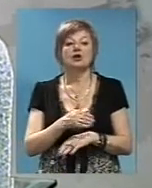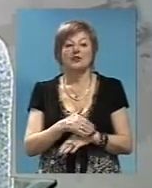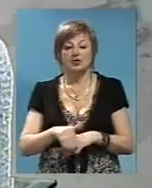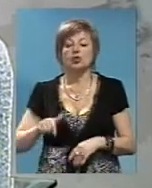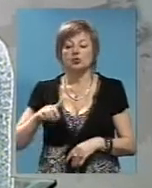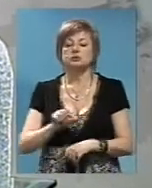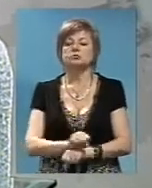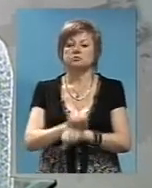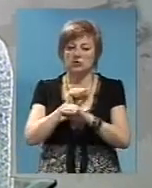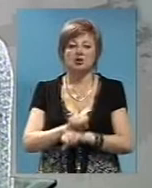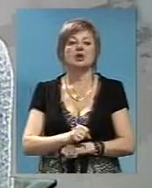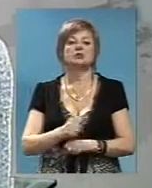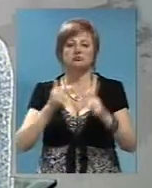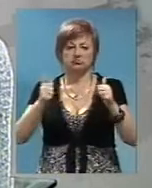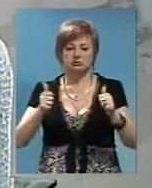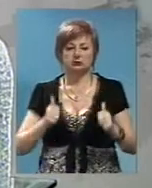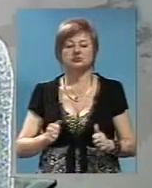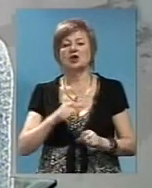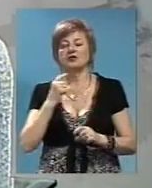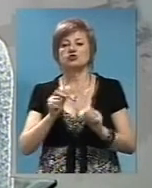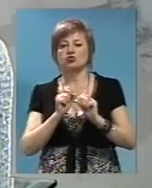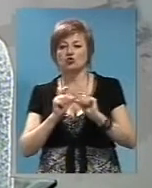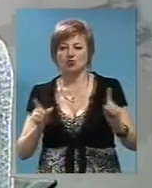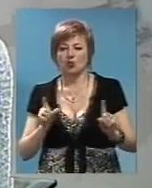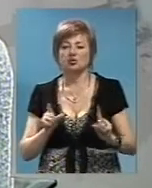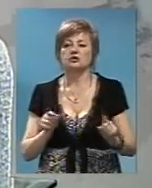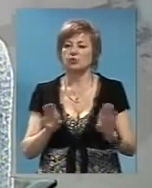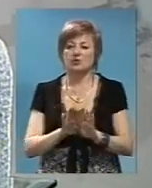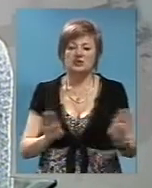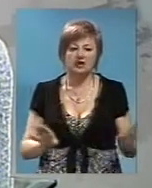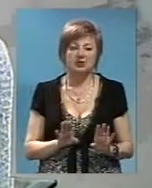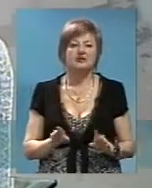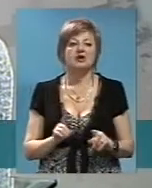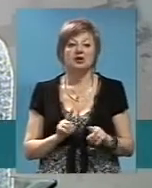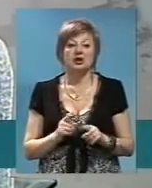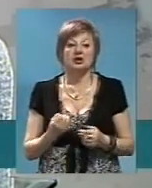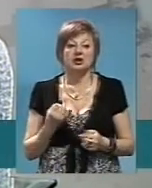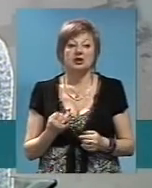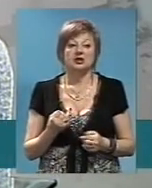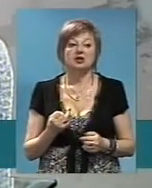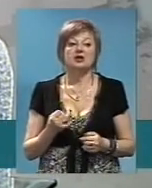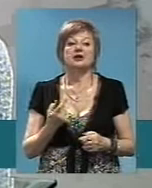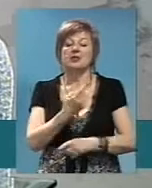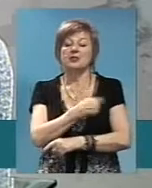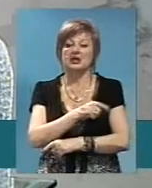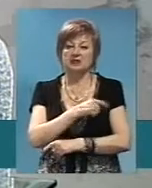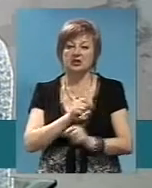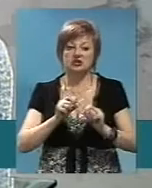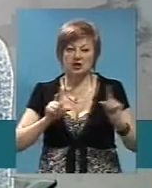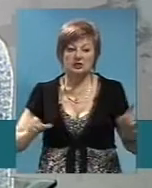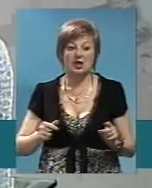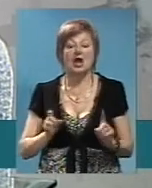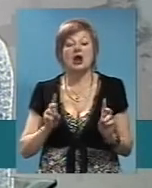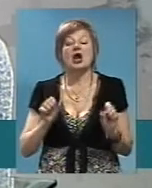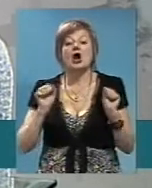з пікетами, відстояли, відбували школи. І, власне, схожа ситуація із медичними закладами. На ваш погляд, як